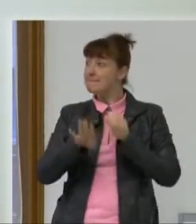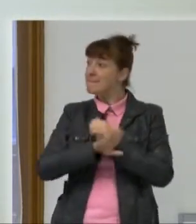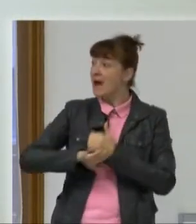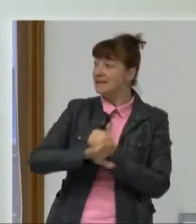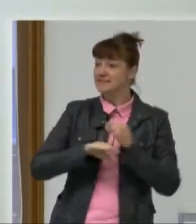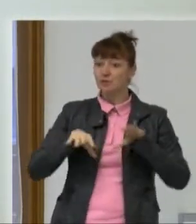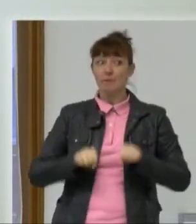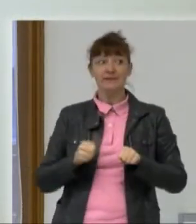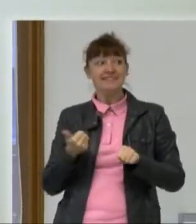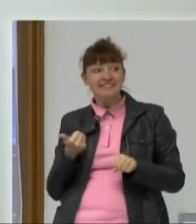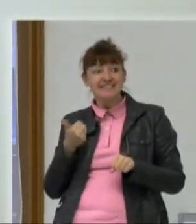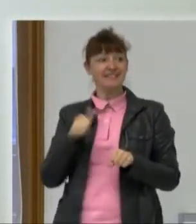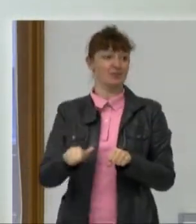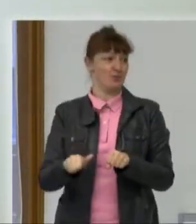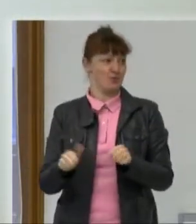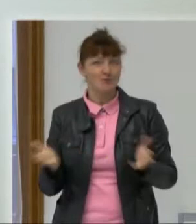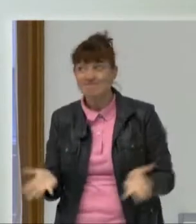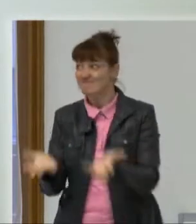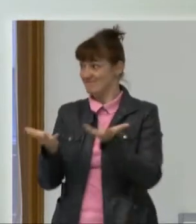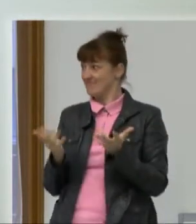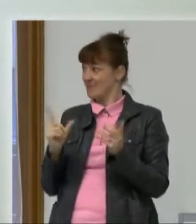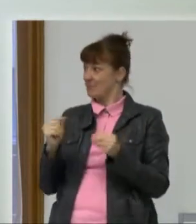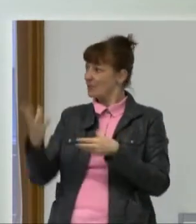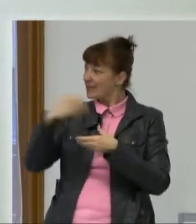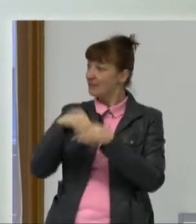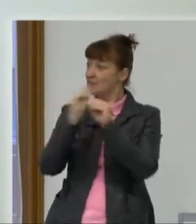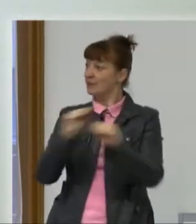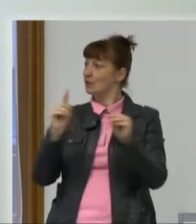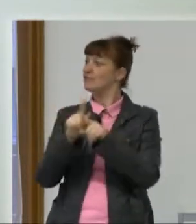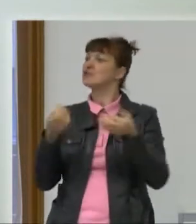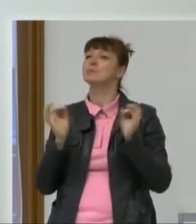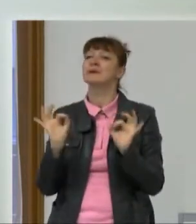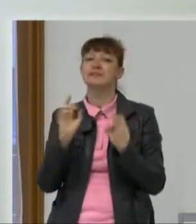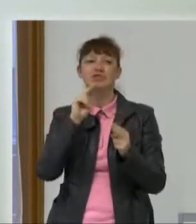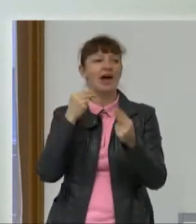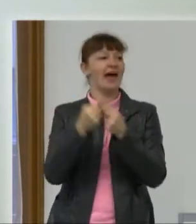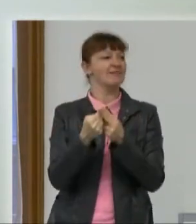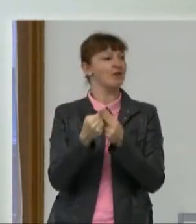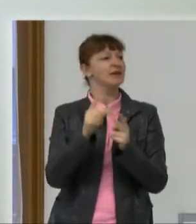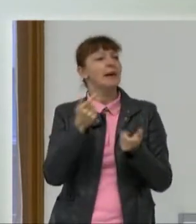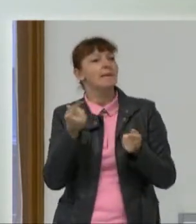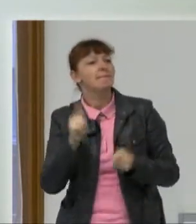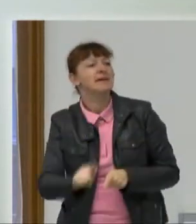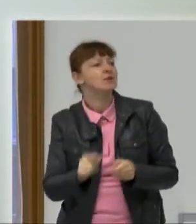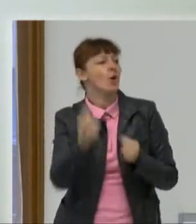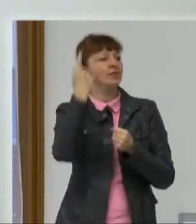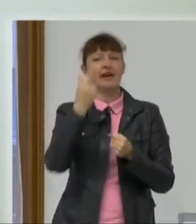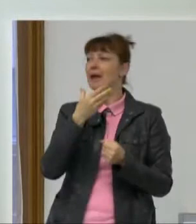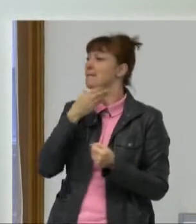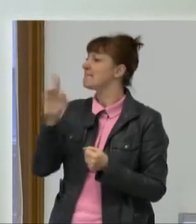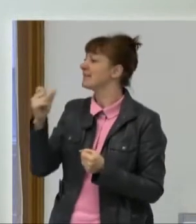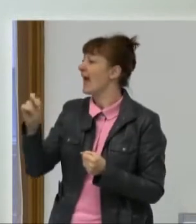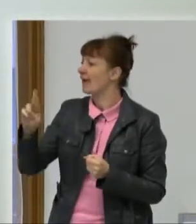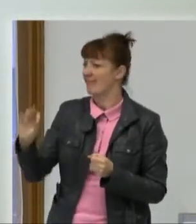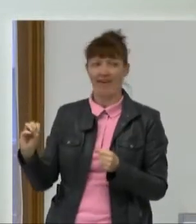Bereich mitbringen. Und hier wird eben inklusive Pädagogik auch als spezifische Antwort auf besondere Bedarfe gesehen, um Ausschluss